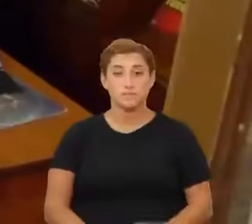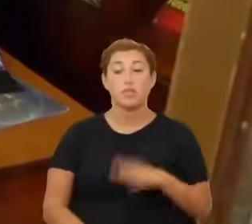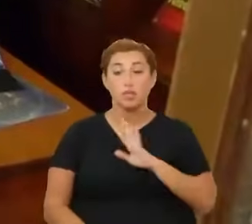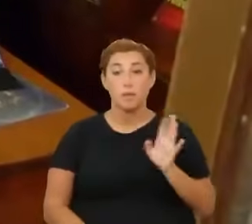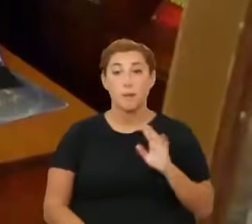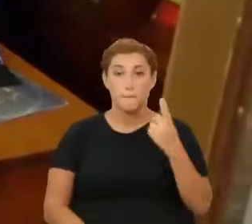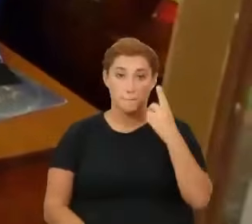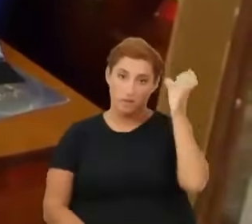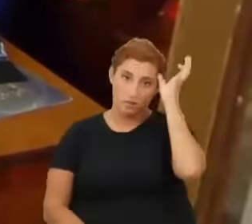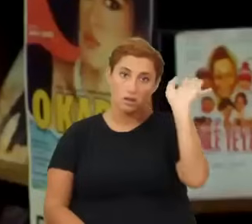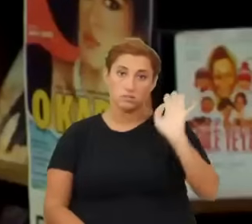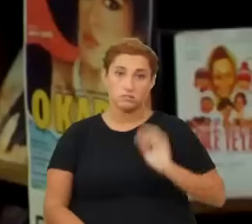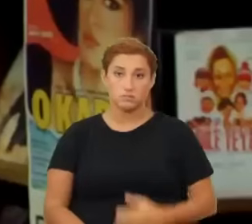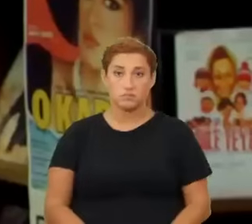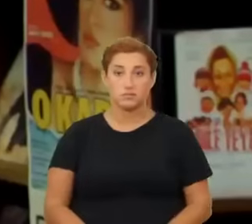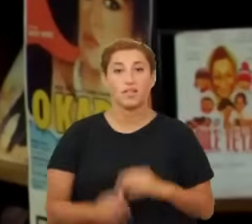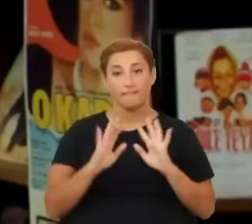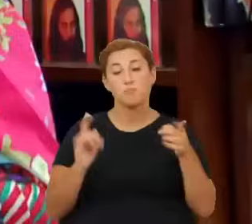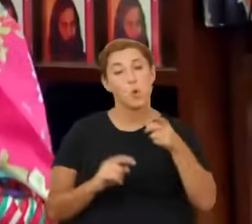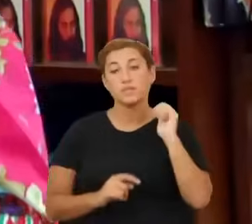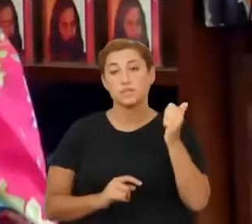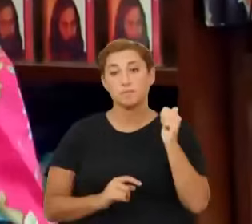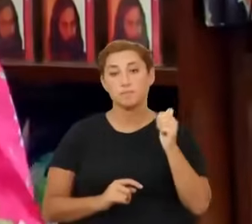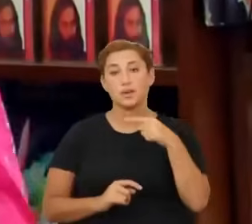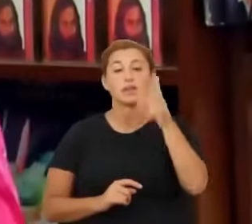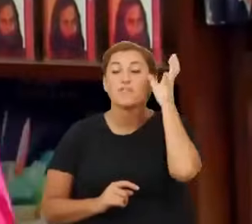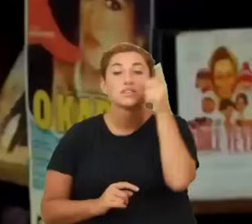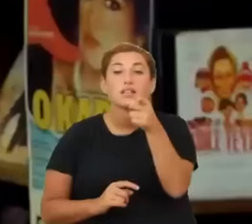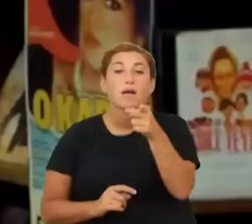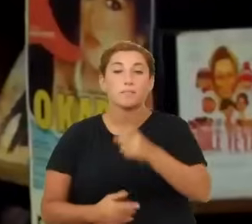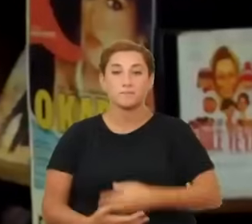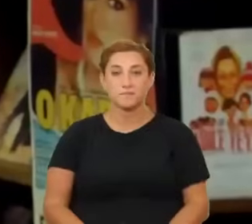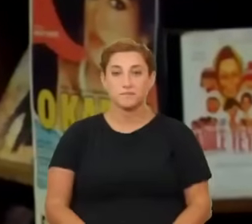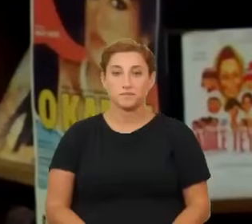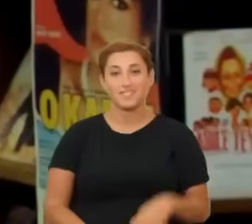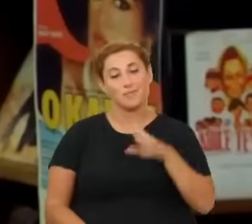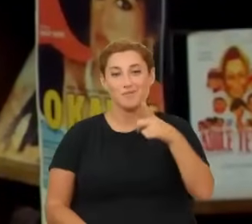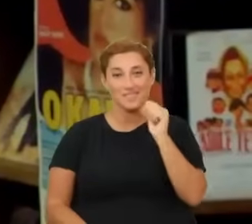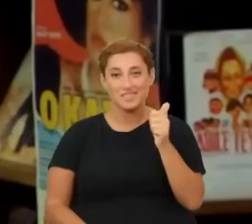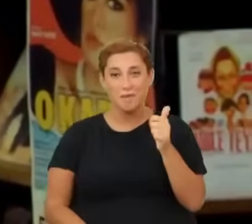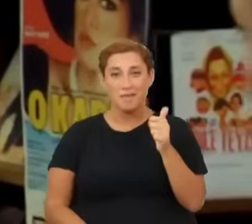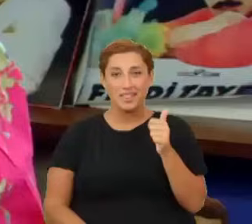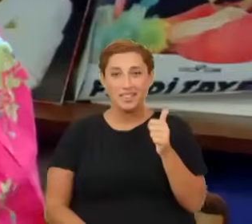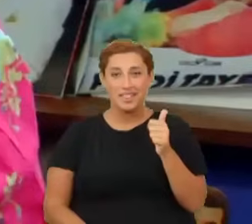Tamam. Taktım kafama. Tamam, o zaman... Kafayı sana taktım ben. Tamam, o zaman...